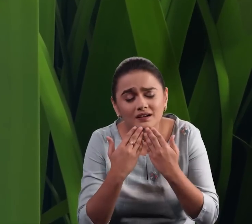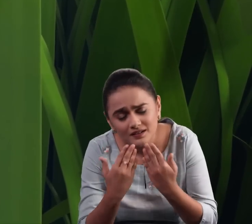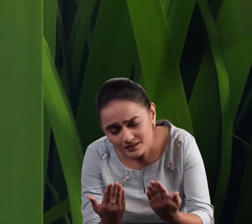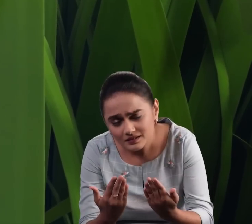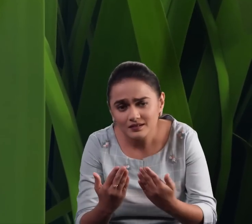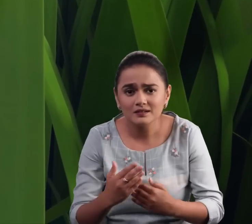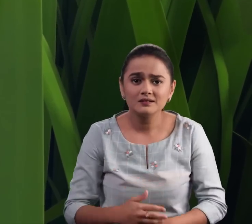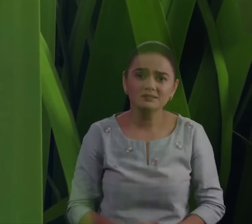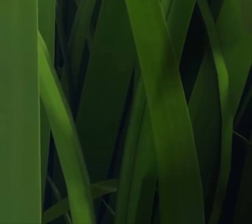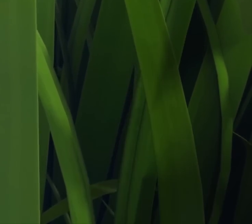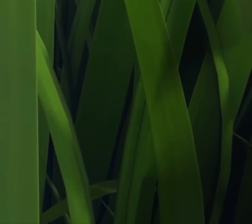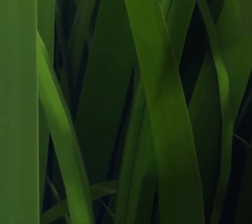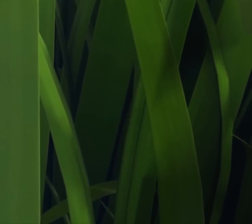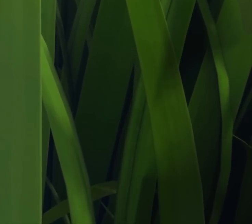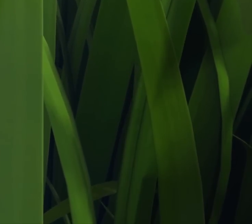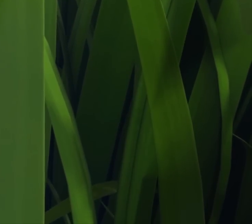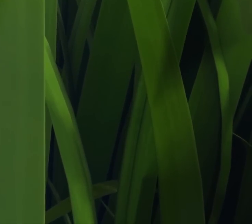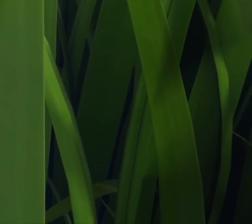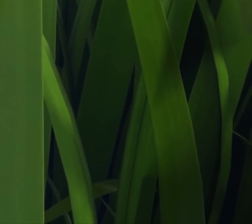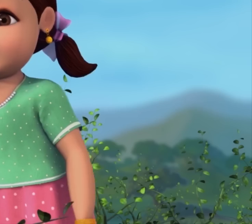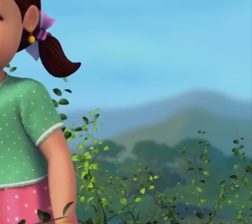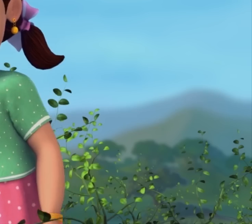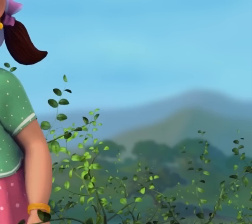धन्यवाद, धन्यवाद।